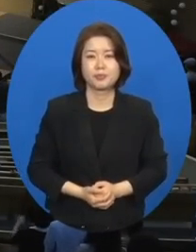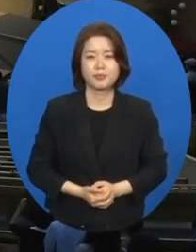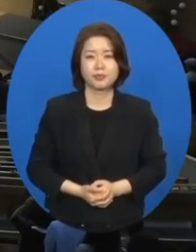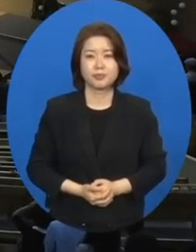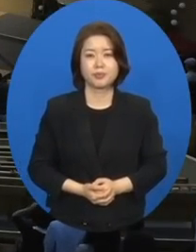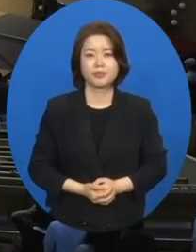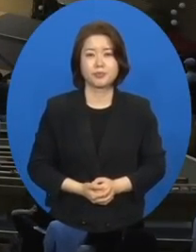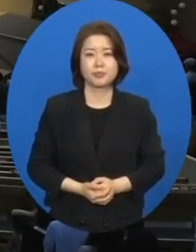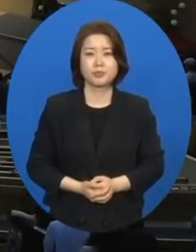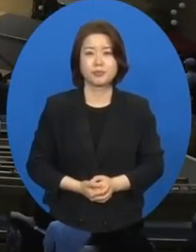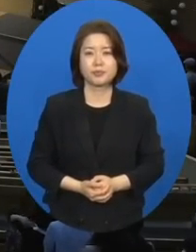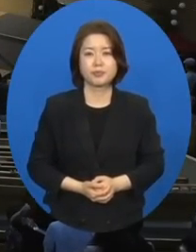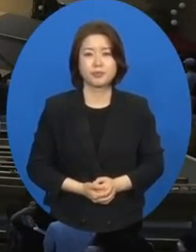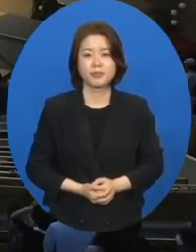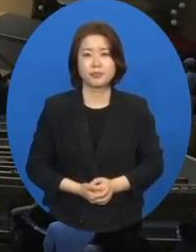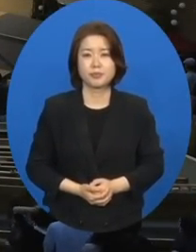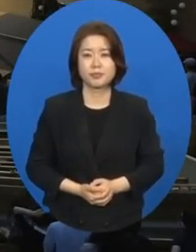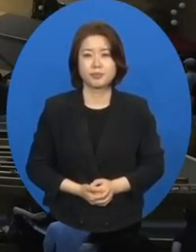으